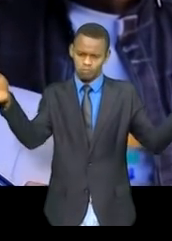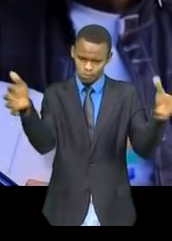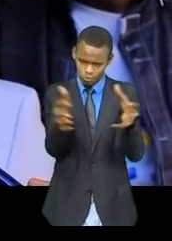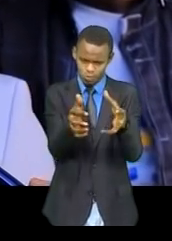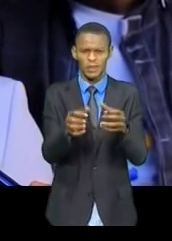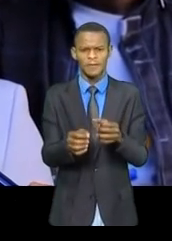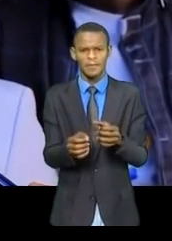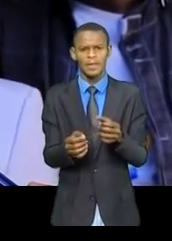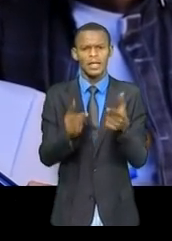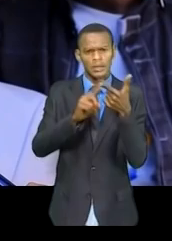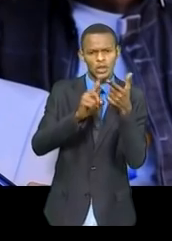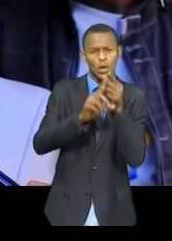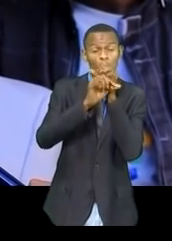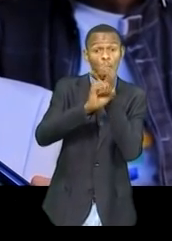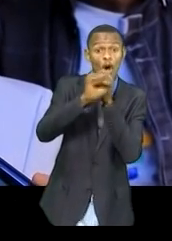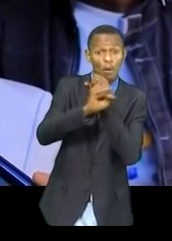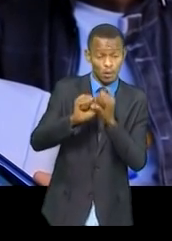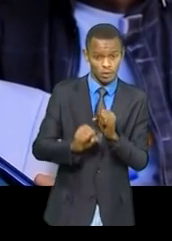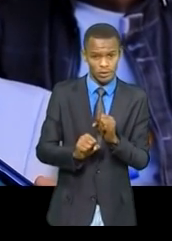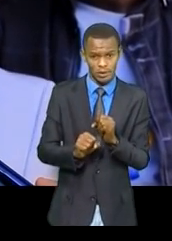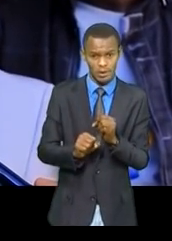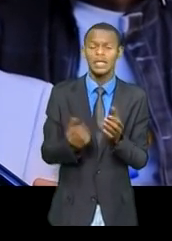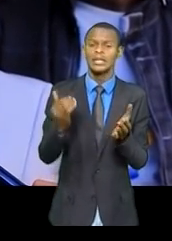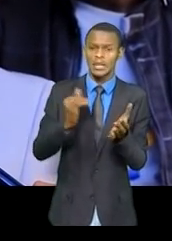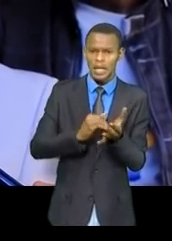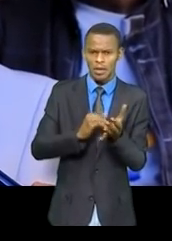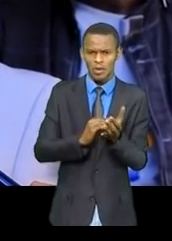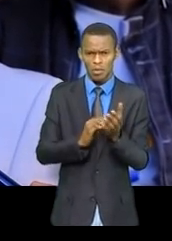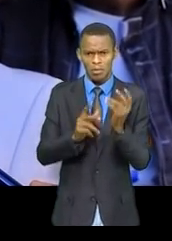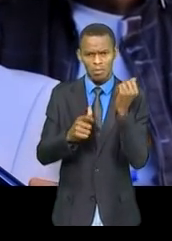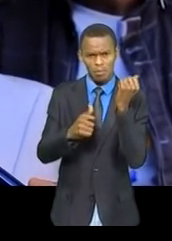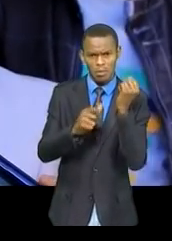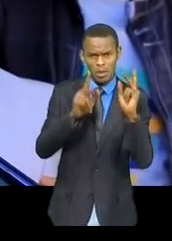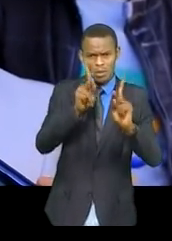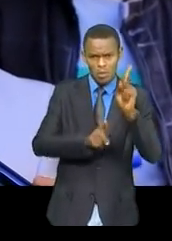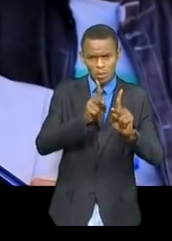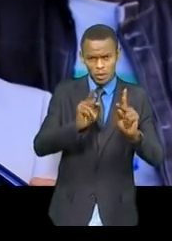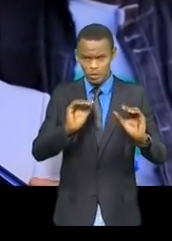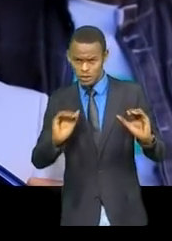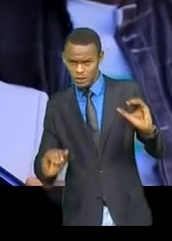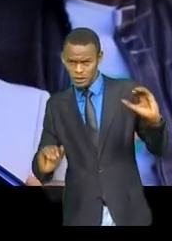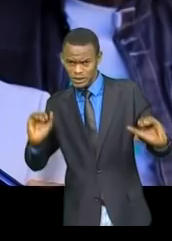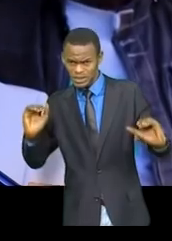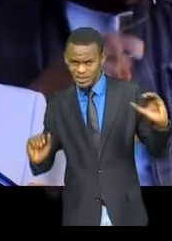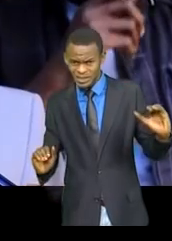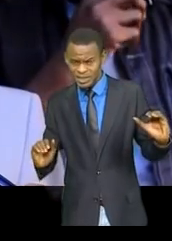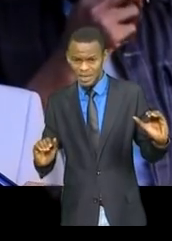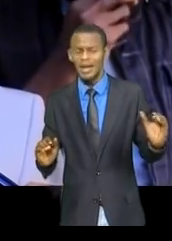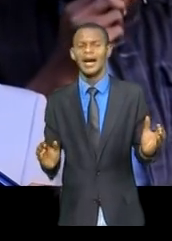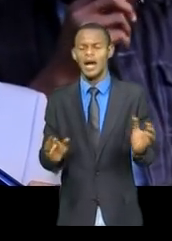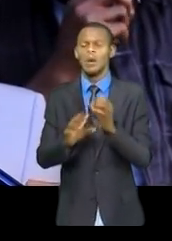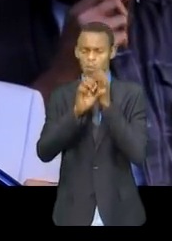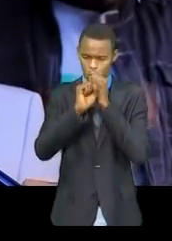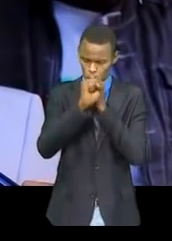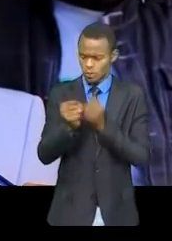droits dits aux autochtones, comme ça se passe sur d'autres provinces. Vous êtes à Kinshasa, vous trouvez le Tekeum. Nous nous sommes dit, nous devons